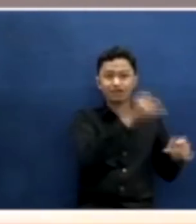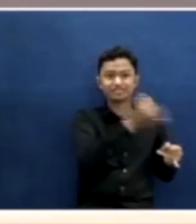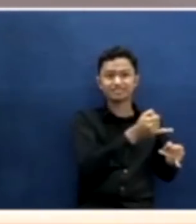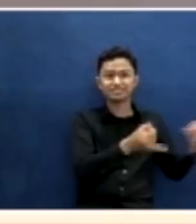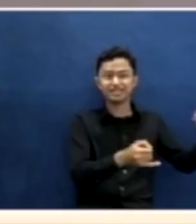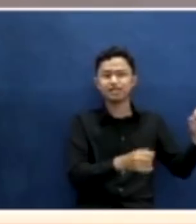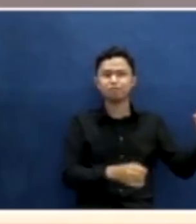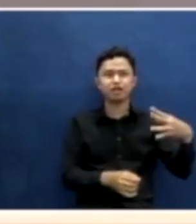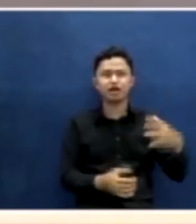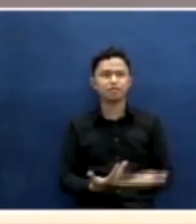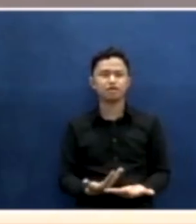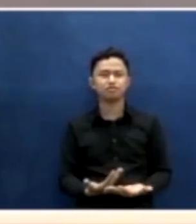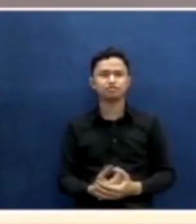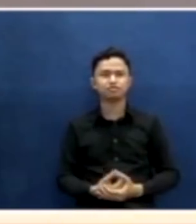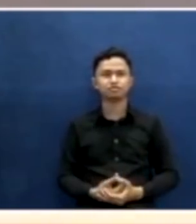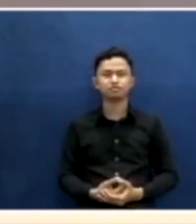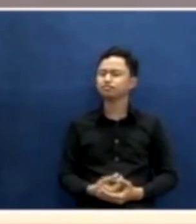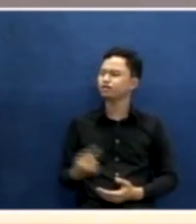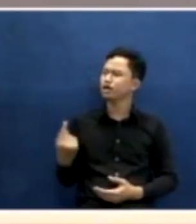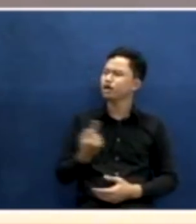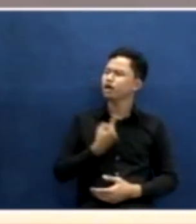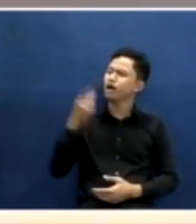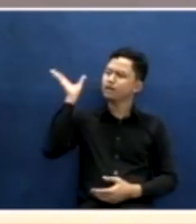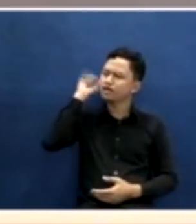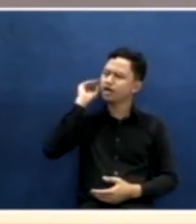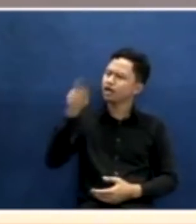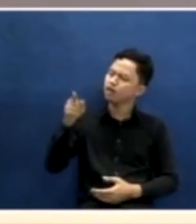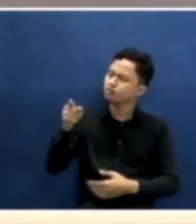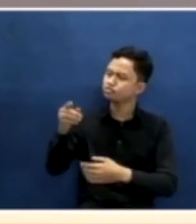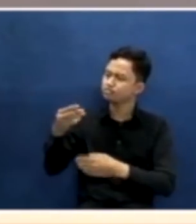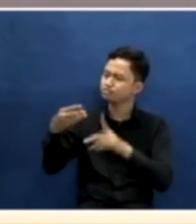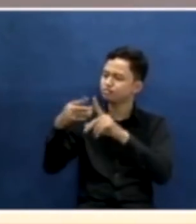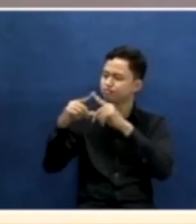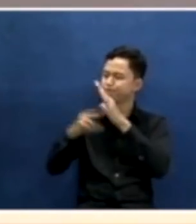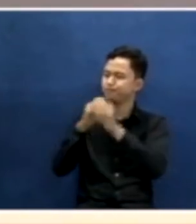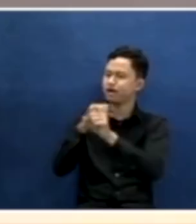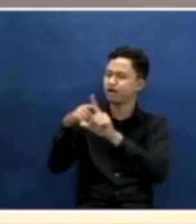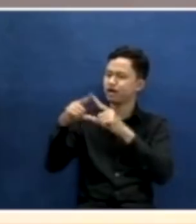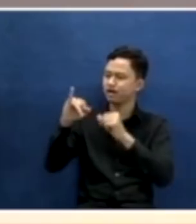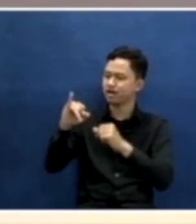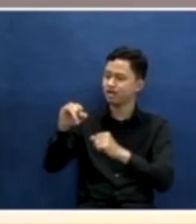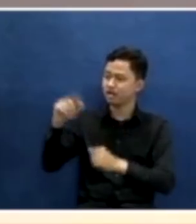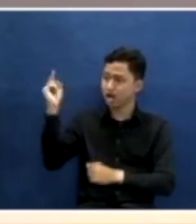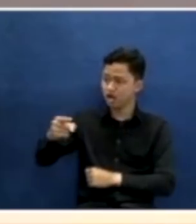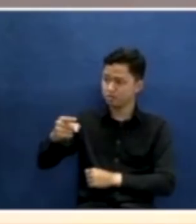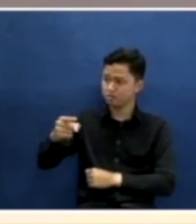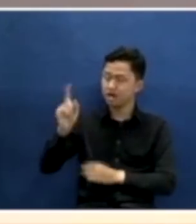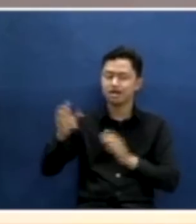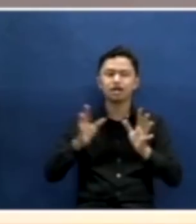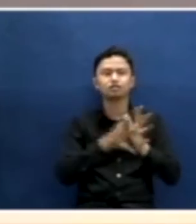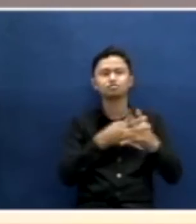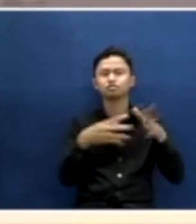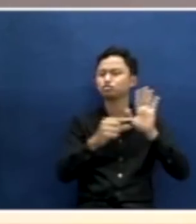mereka berkata kami dengan kalian mengharamkan bangkai Iya sudah turun surat al-maidah menerangkan